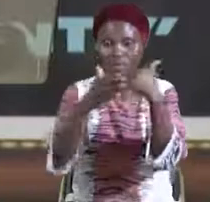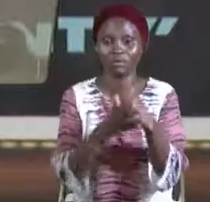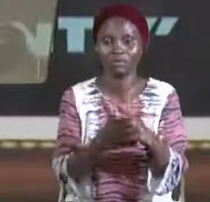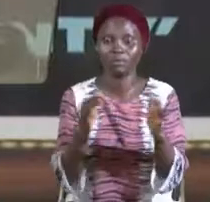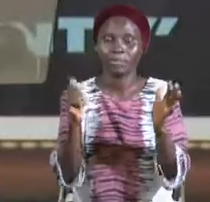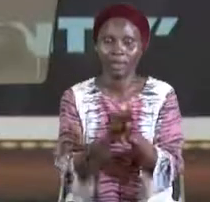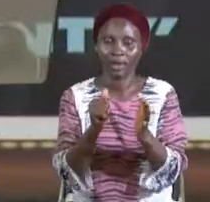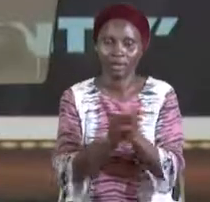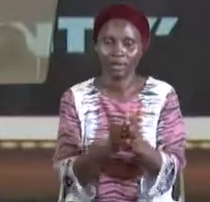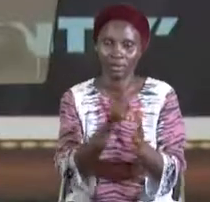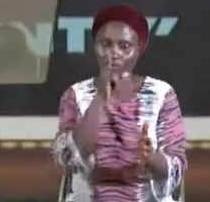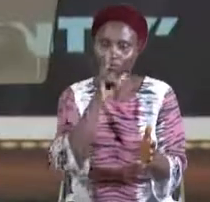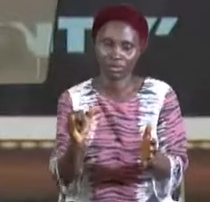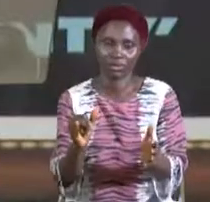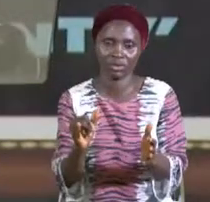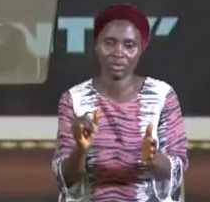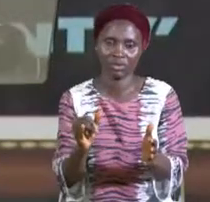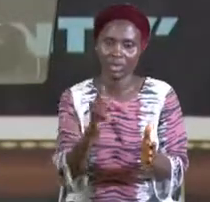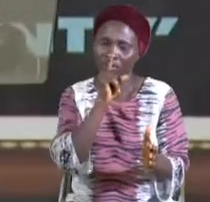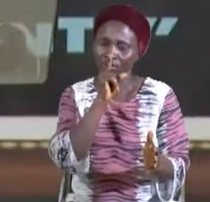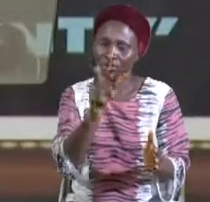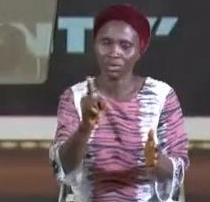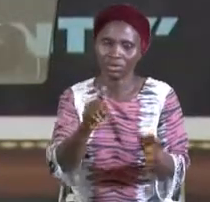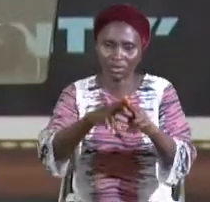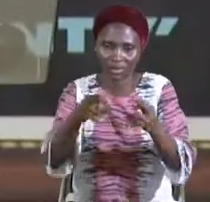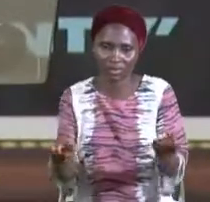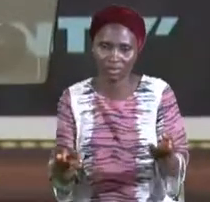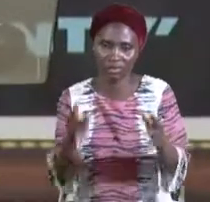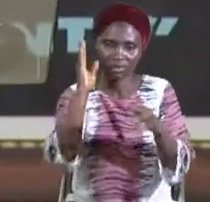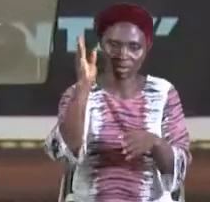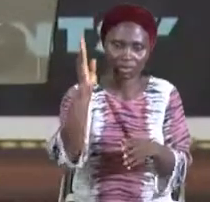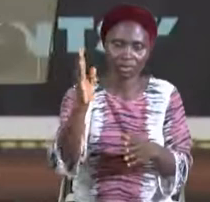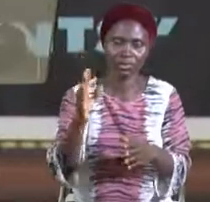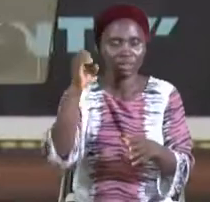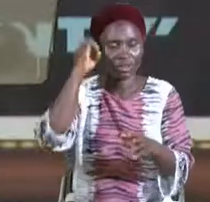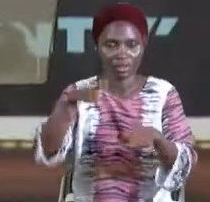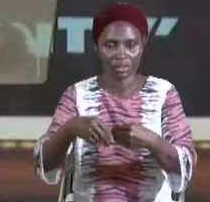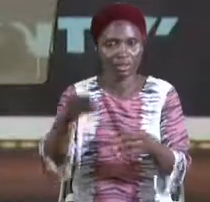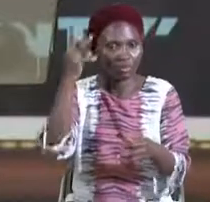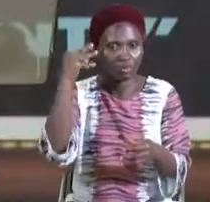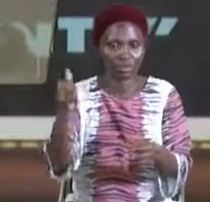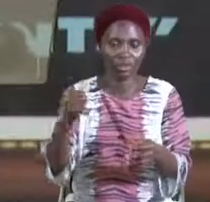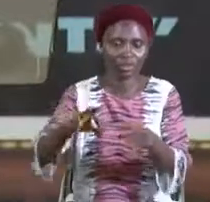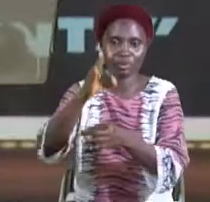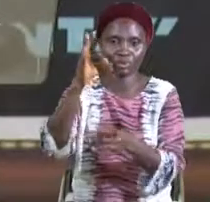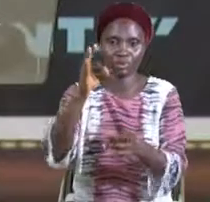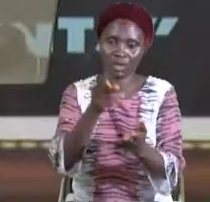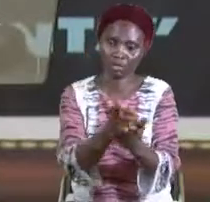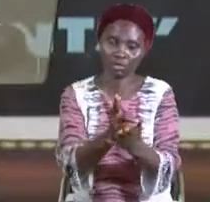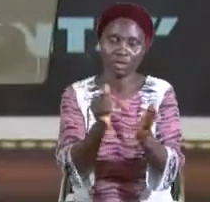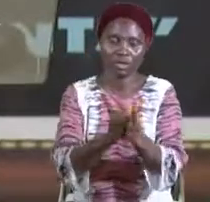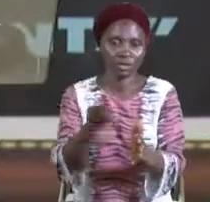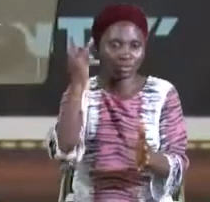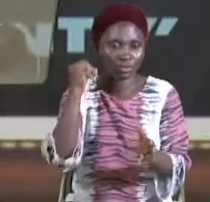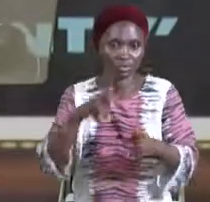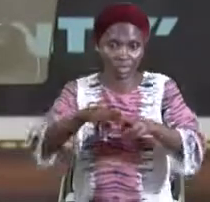Ce témoignage convaincant qu'il a donné, cette révélation convaincante qu'il a donnée était une vérité spirituelle qui